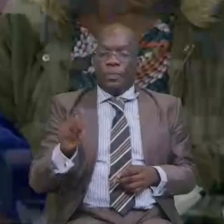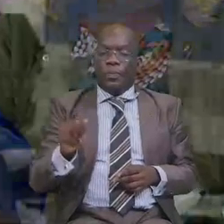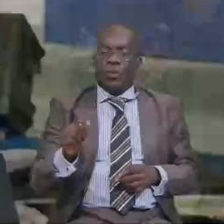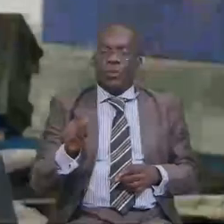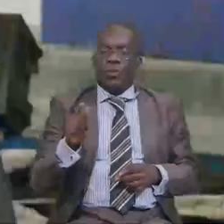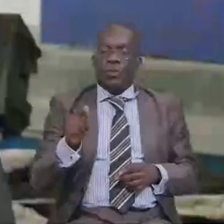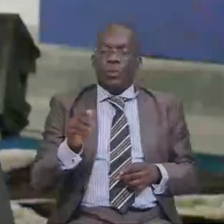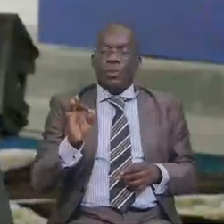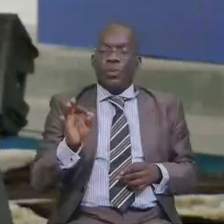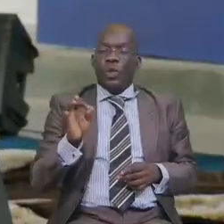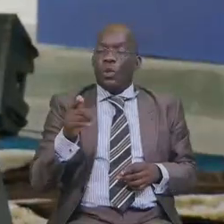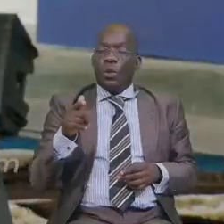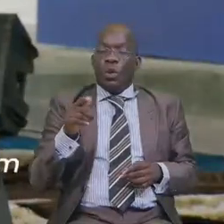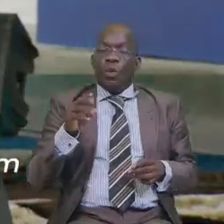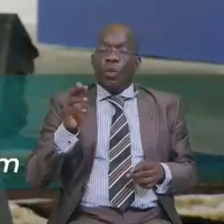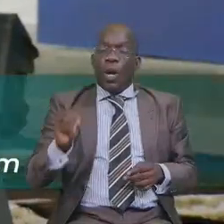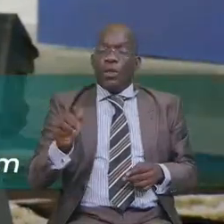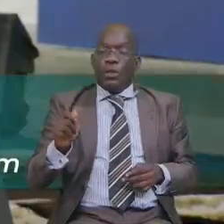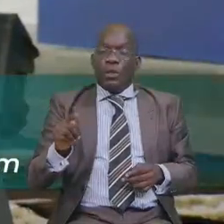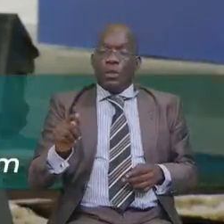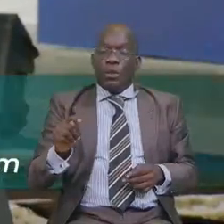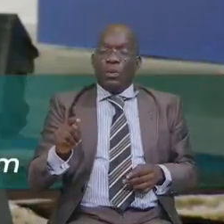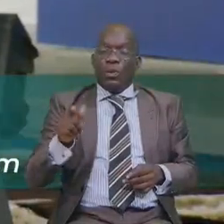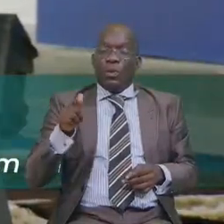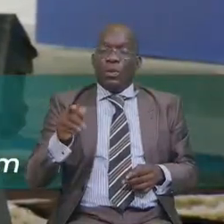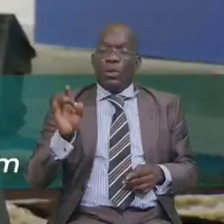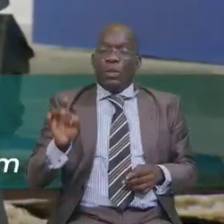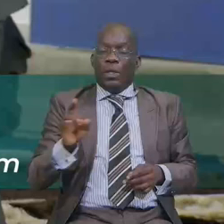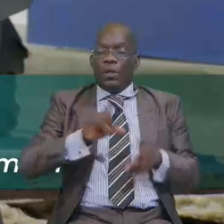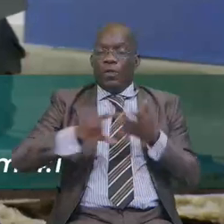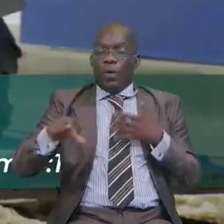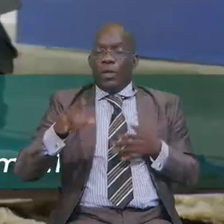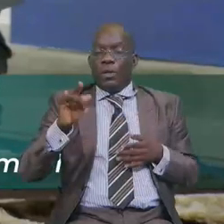Matthieu 8, 18. Matthieu 28, 18.